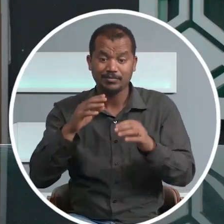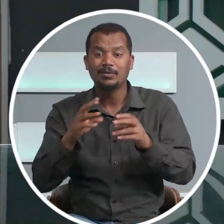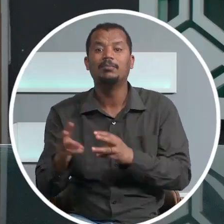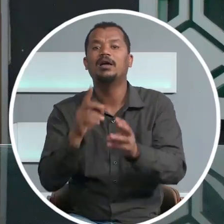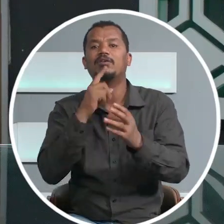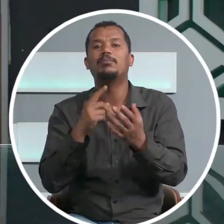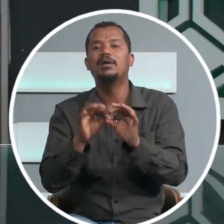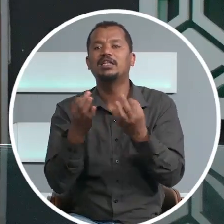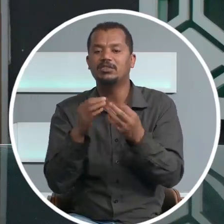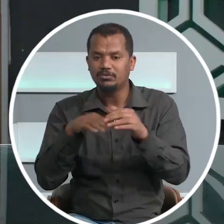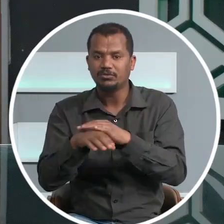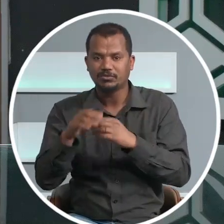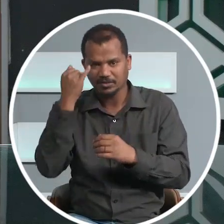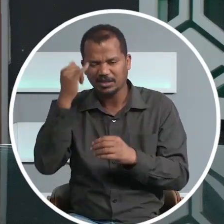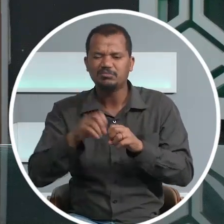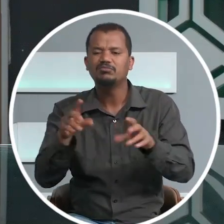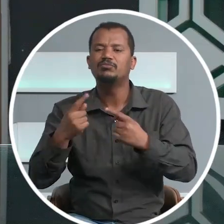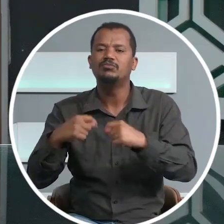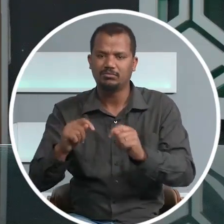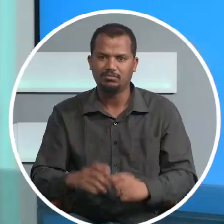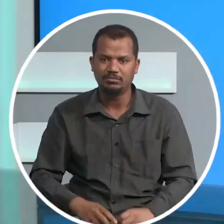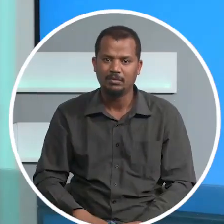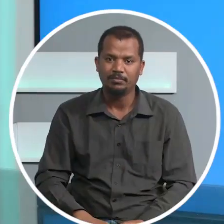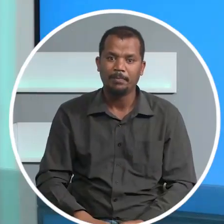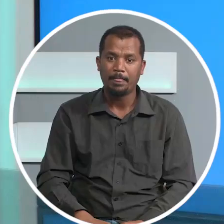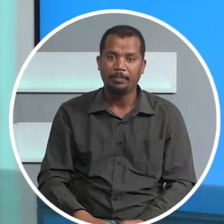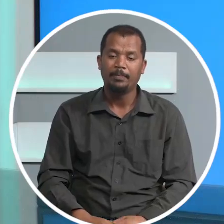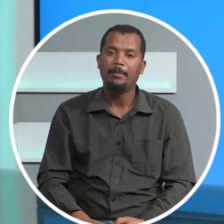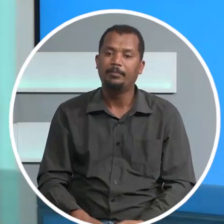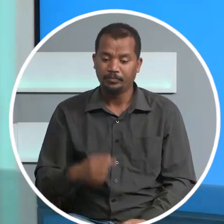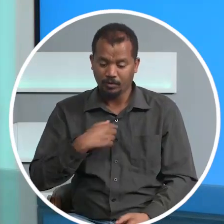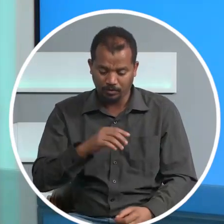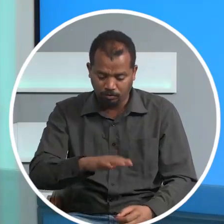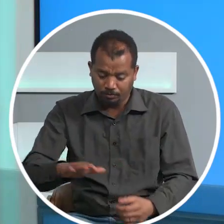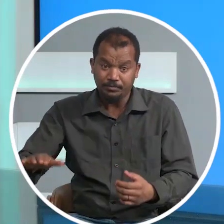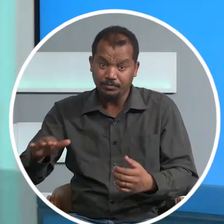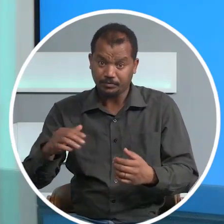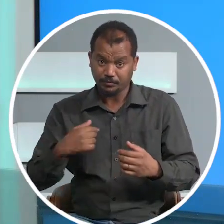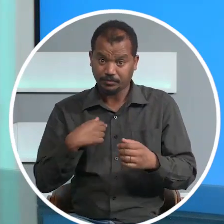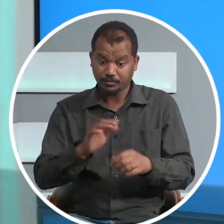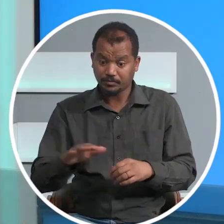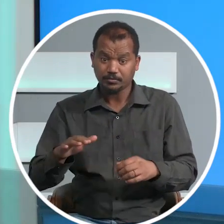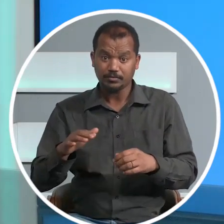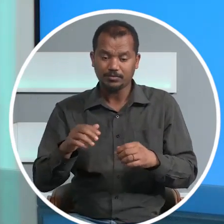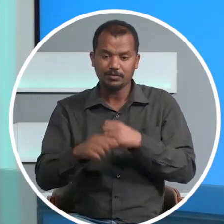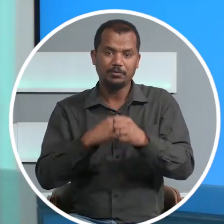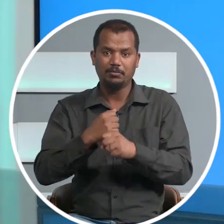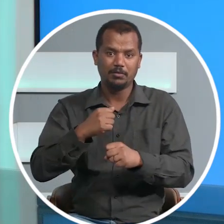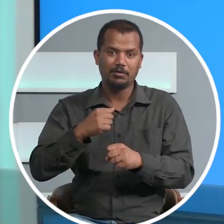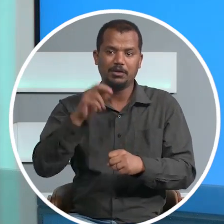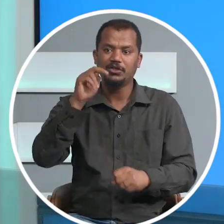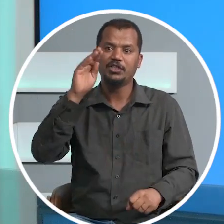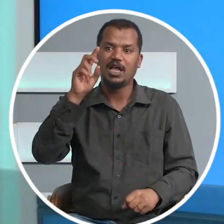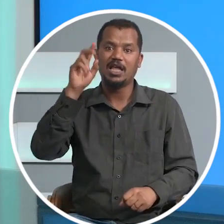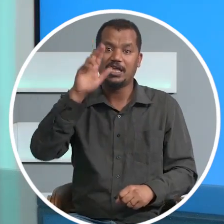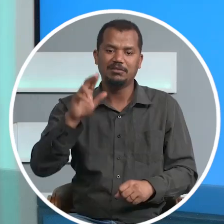بیت سبست اینن حساب لمسراد زیمت مکر Indah kata mana ya, lucu je, kan ego garan, bazi udah mana lalu tu na,